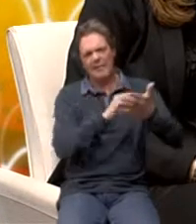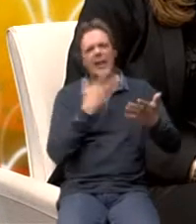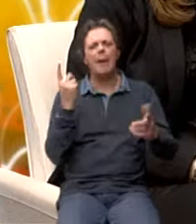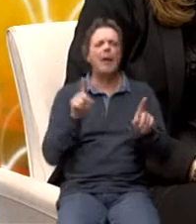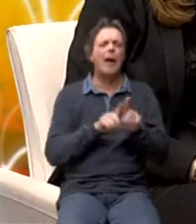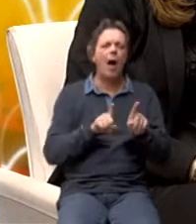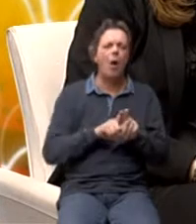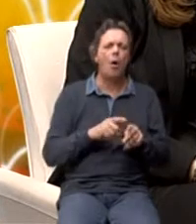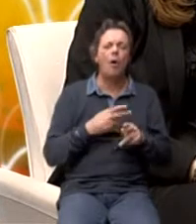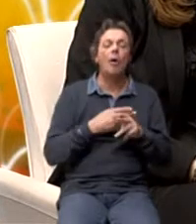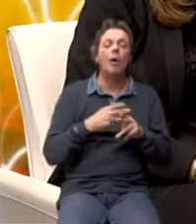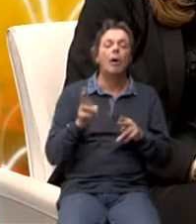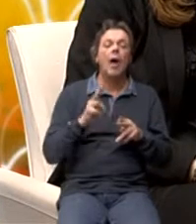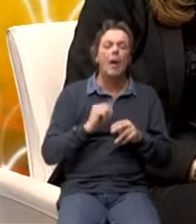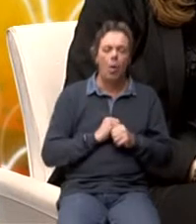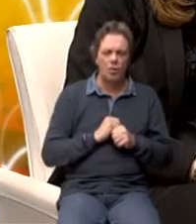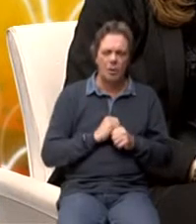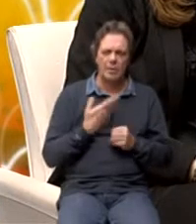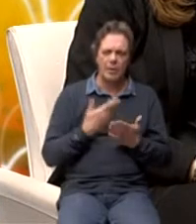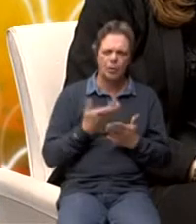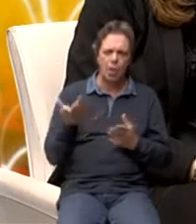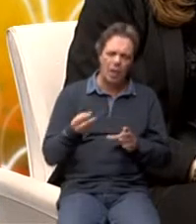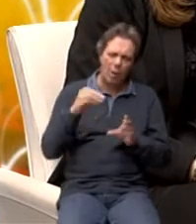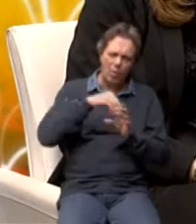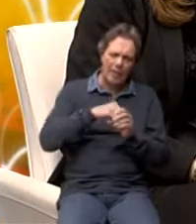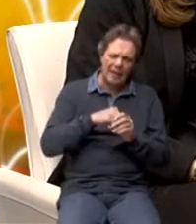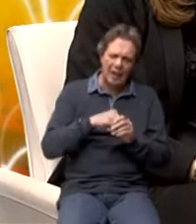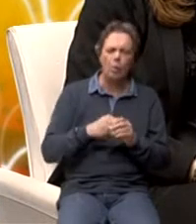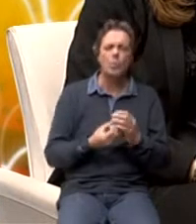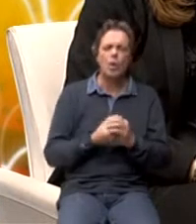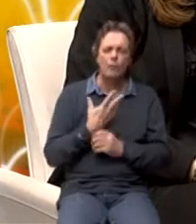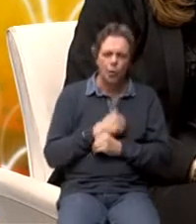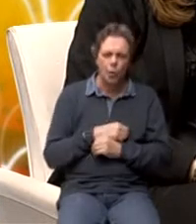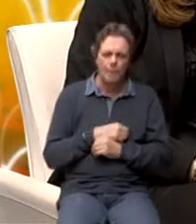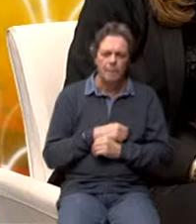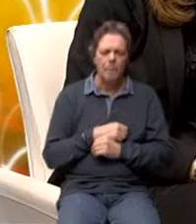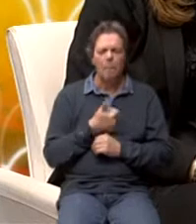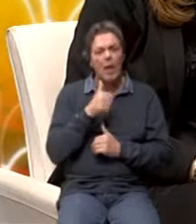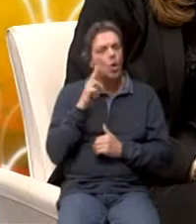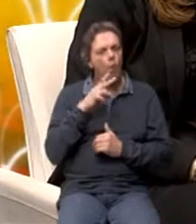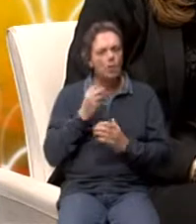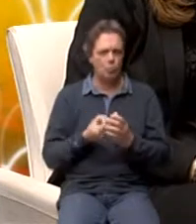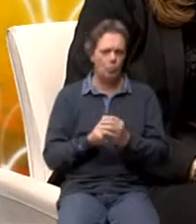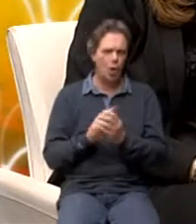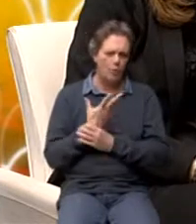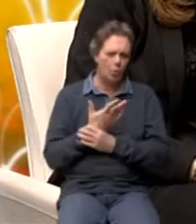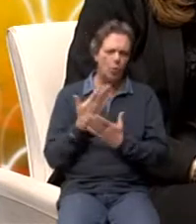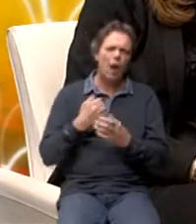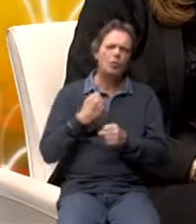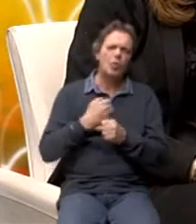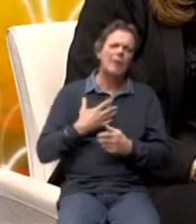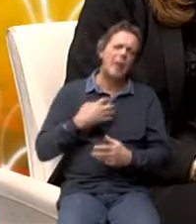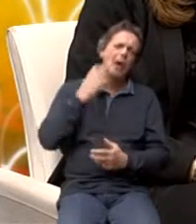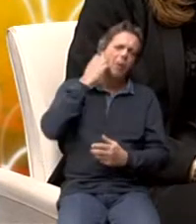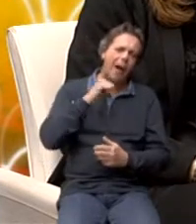on koristi integrirani način proizvodnje, pa čak možda i konvencijalni način proizvodnje, kako su to radile naše